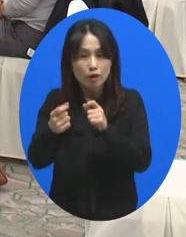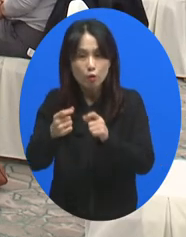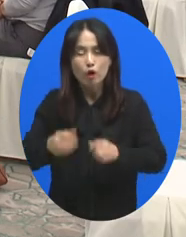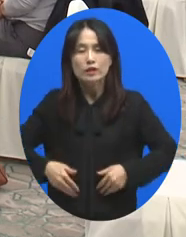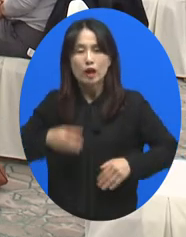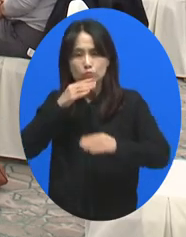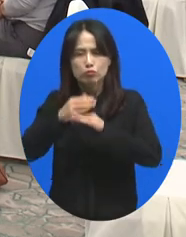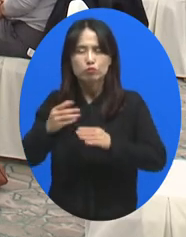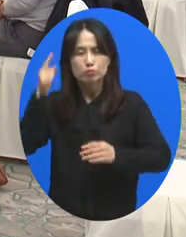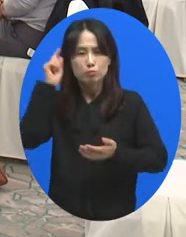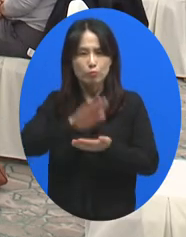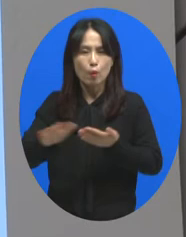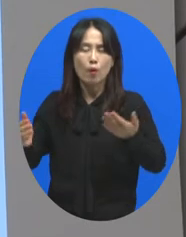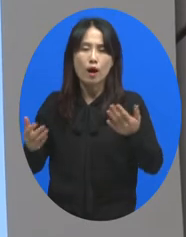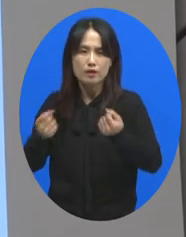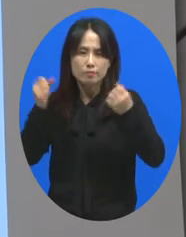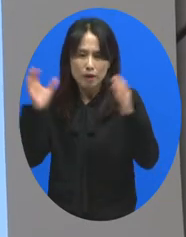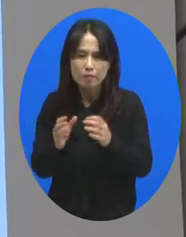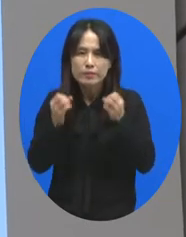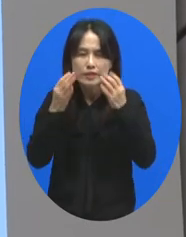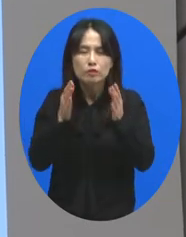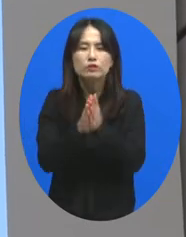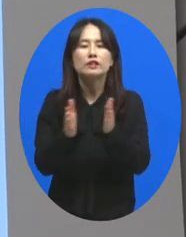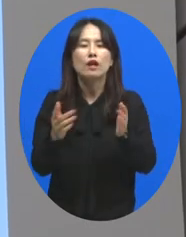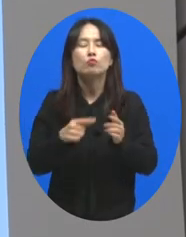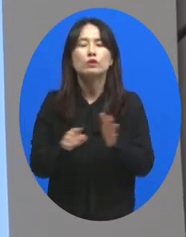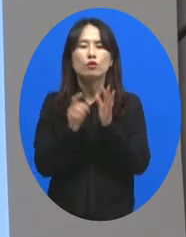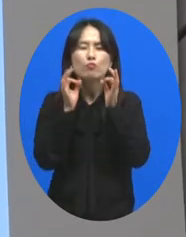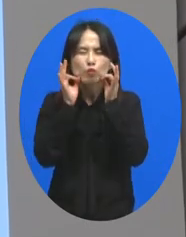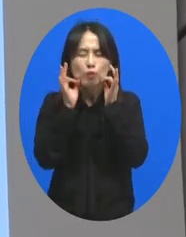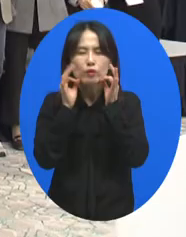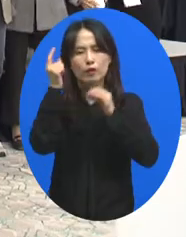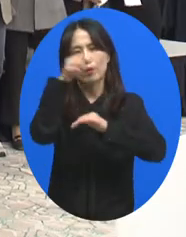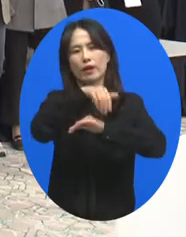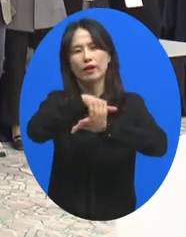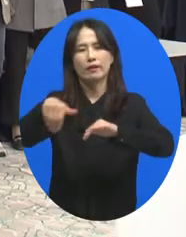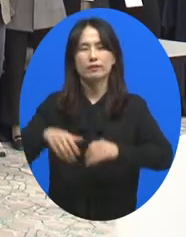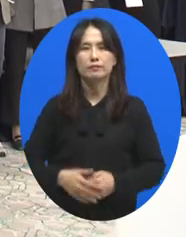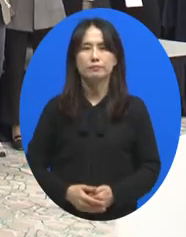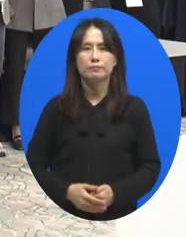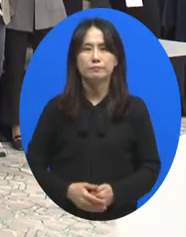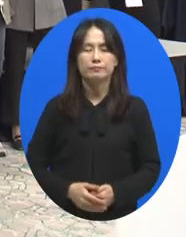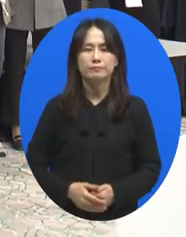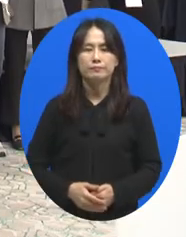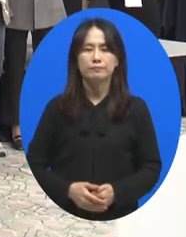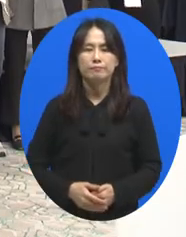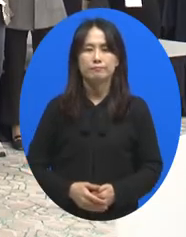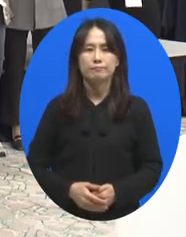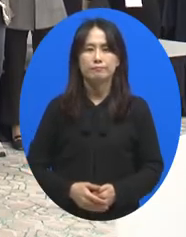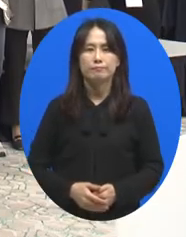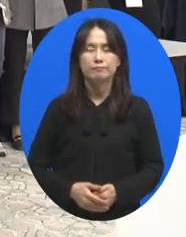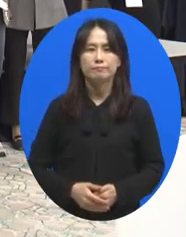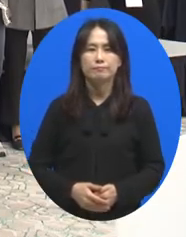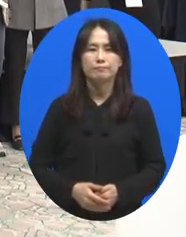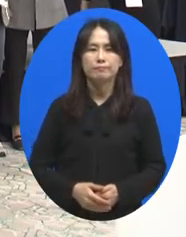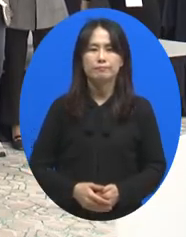통한 남북 평화 협력의 새로운 시작을 위해 노력할 예정입니다. 경기 GTV 서문영입니다.